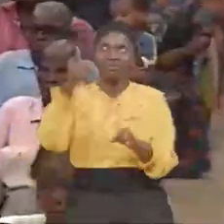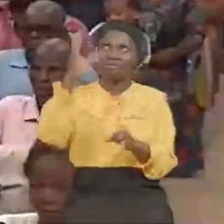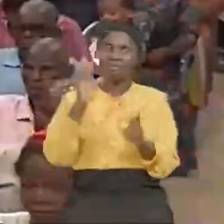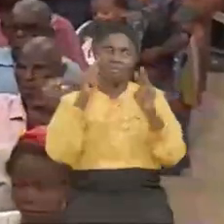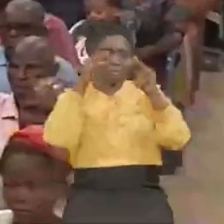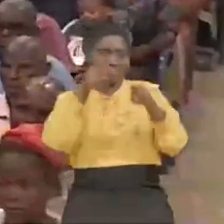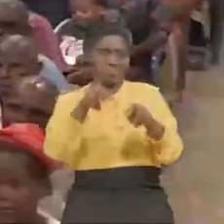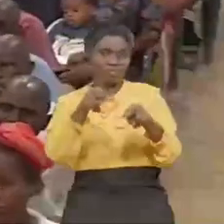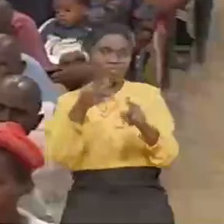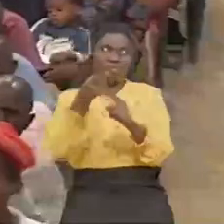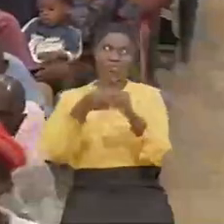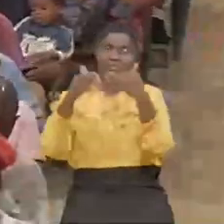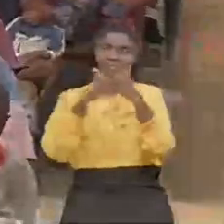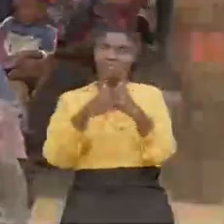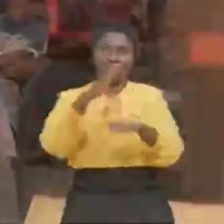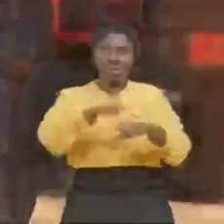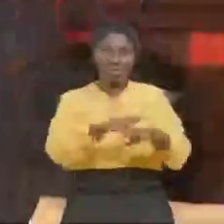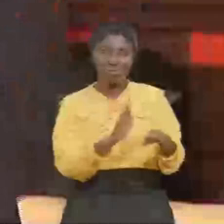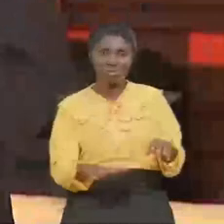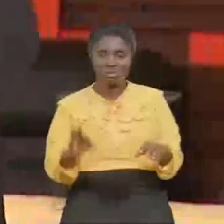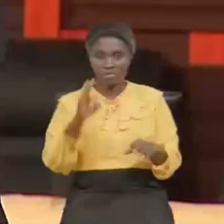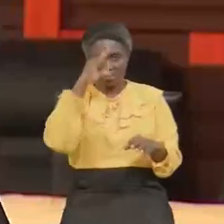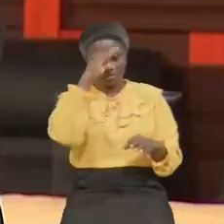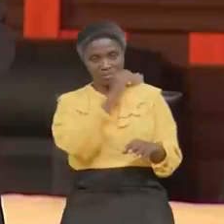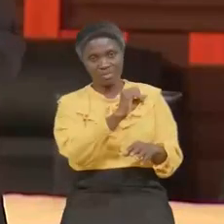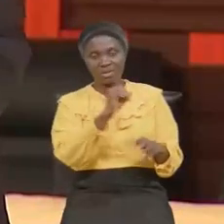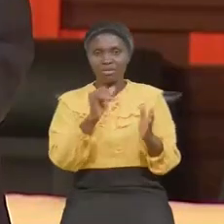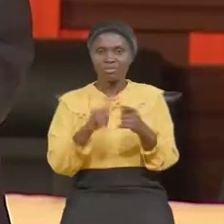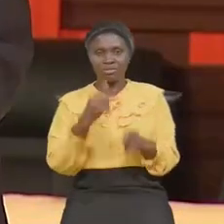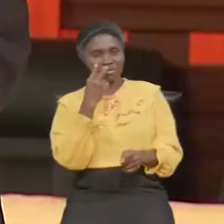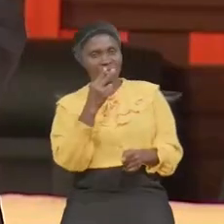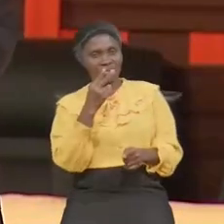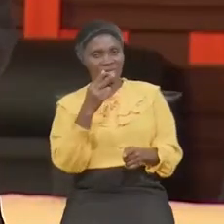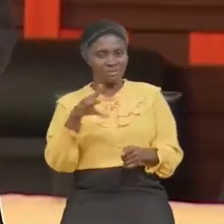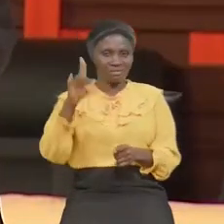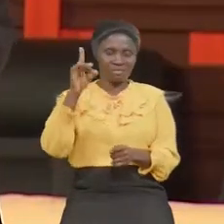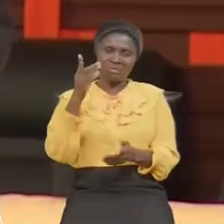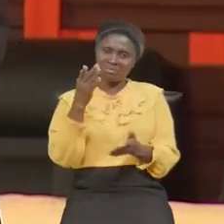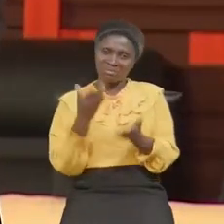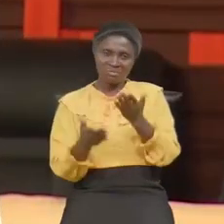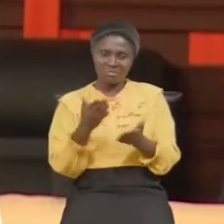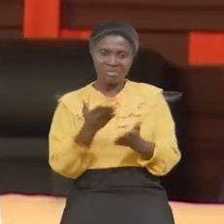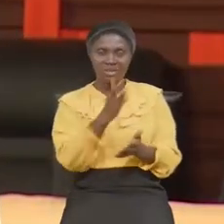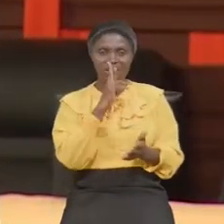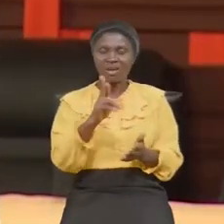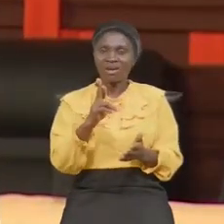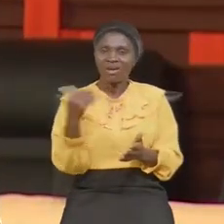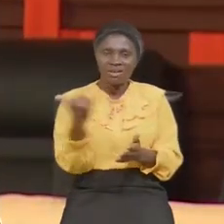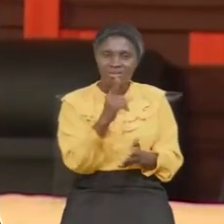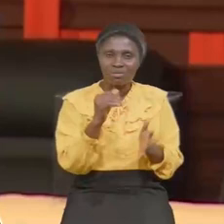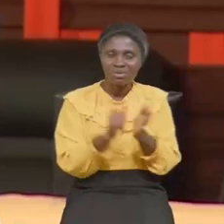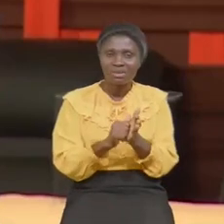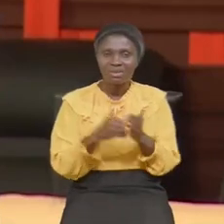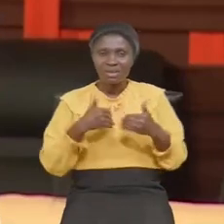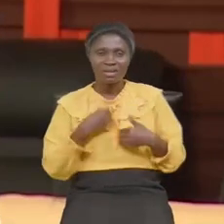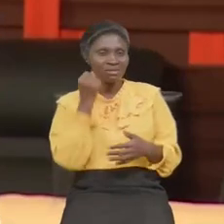les fils de l'homme. Pour voir s'il y a quelqu'un qui soit intelligent, qui cherche